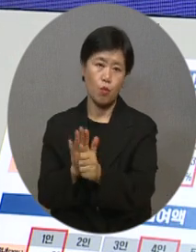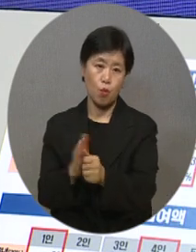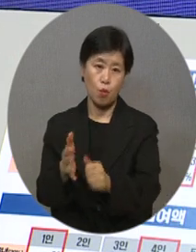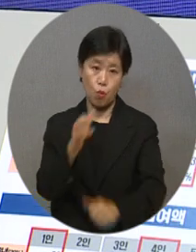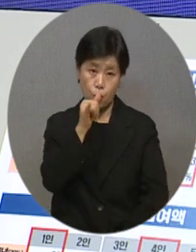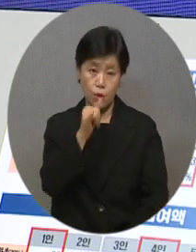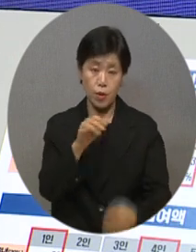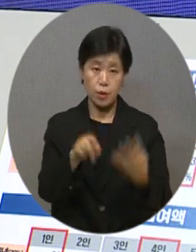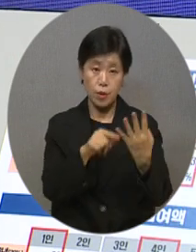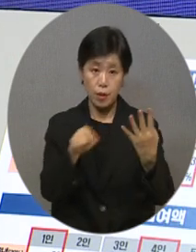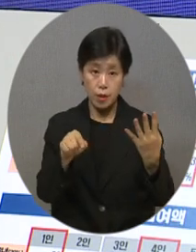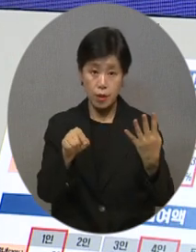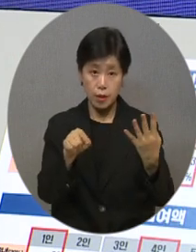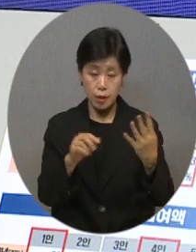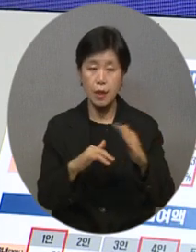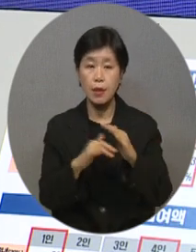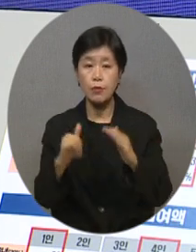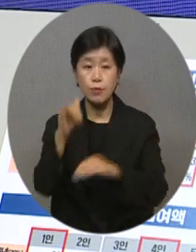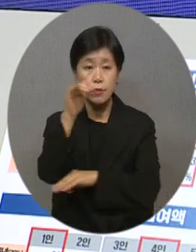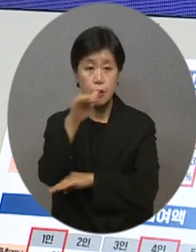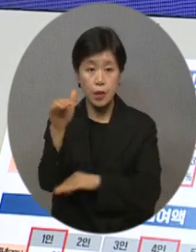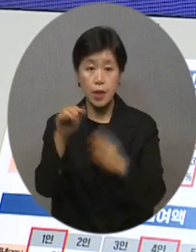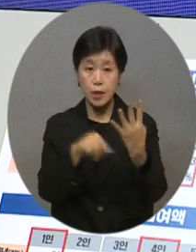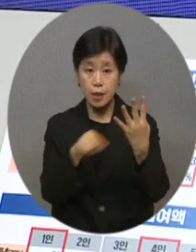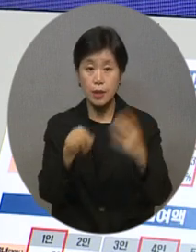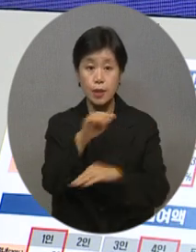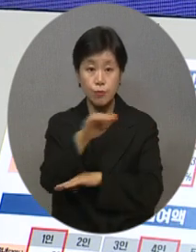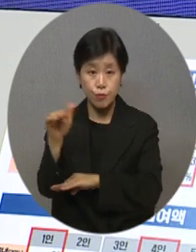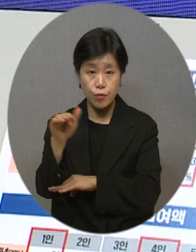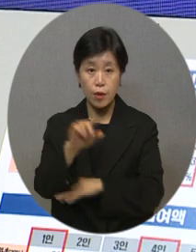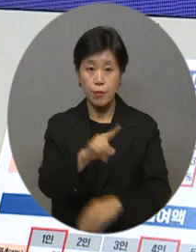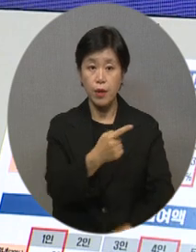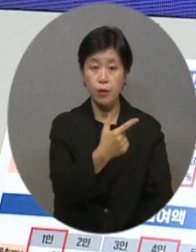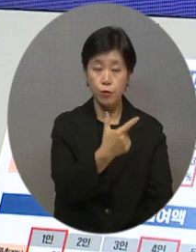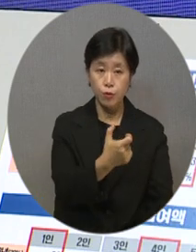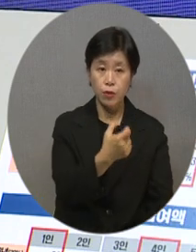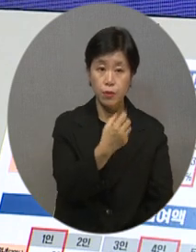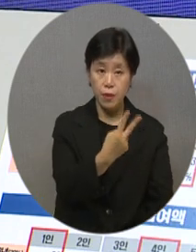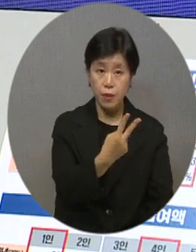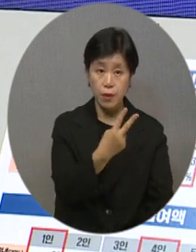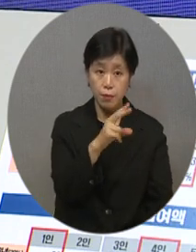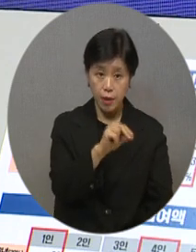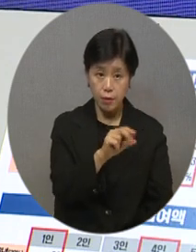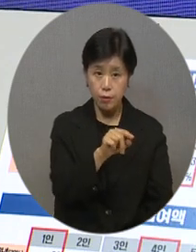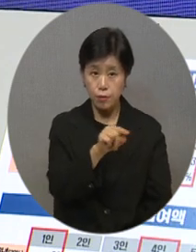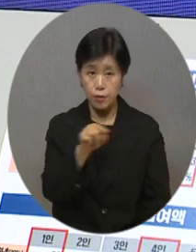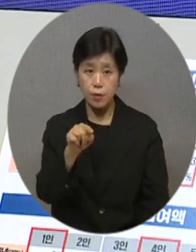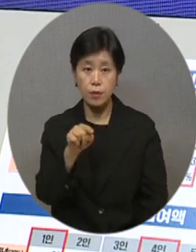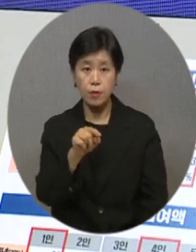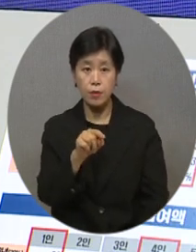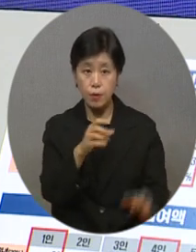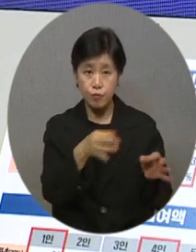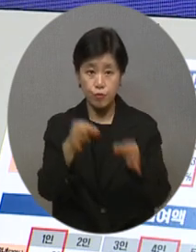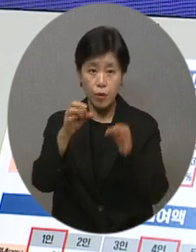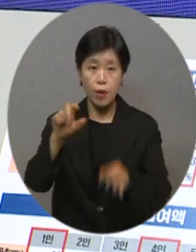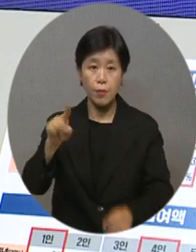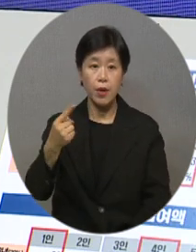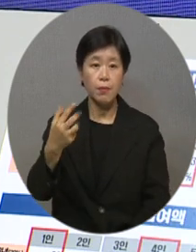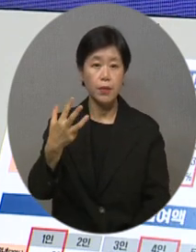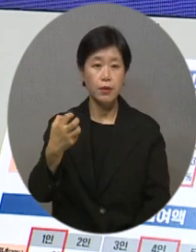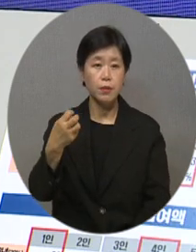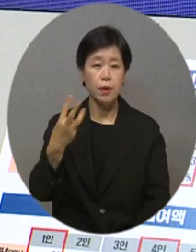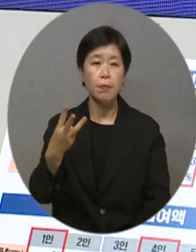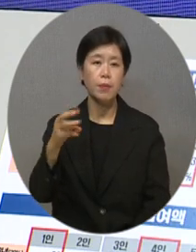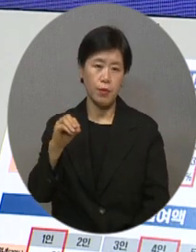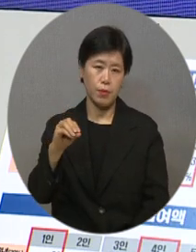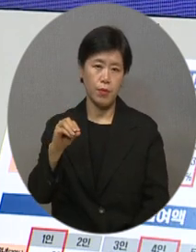원을 저희가 이제 보장하고 있었는데 예. 지금 183만 원에서 정확하게는 21만 3천 원이 늘어나게 되었고요. 예. 또 하나가 이제 우리